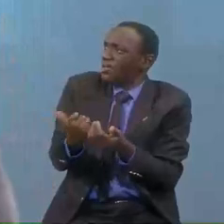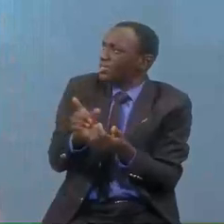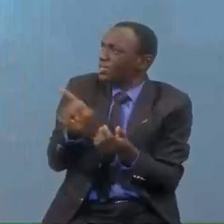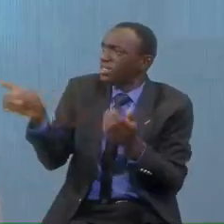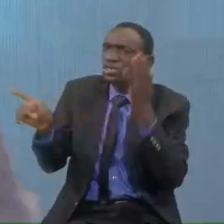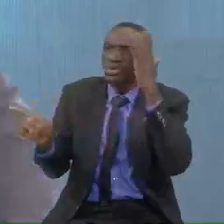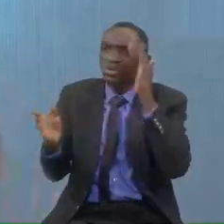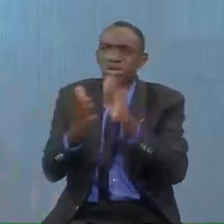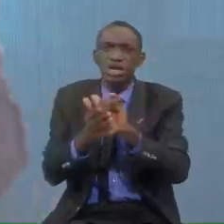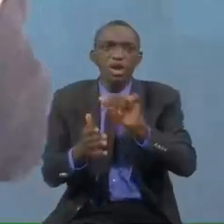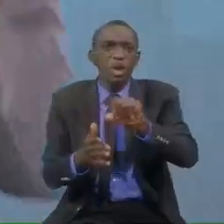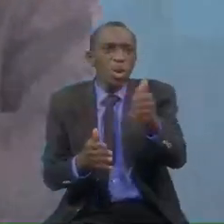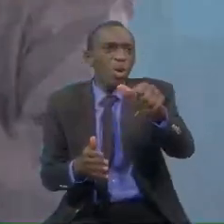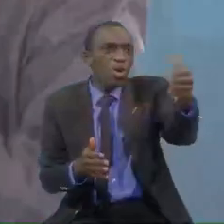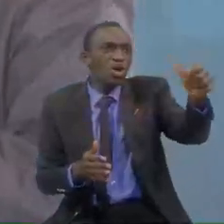que ces gens-là